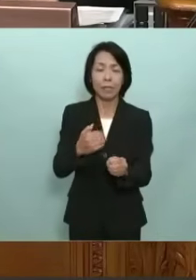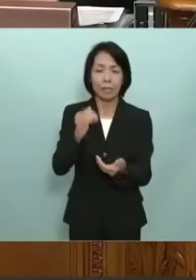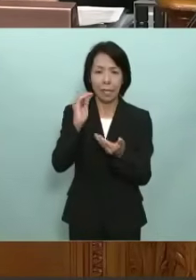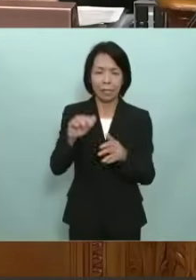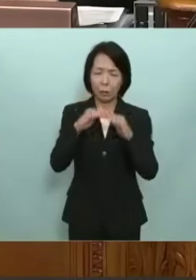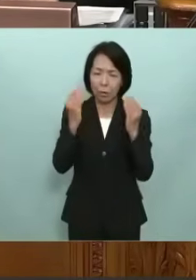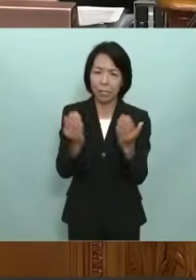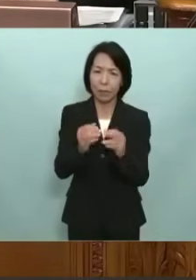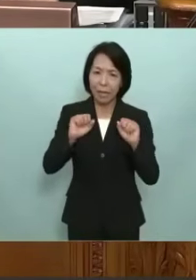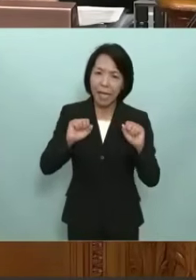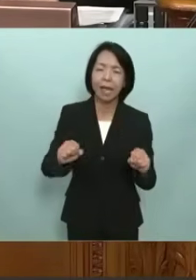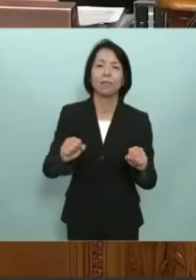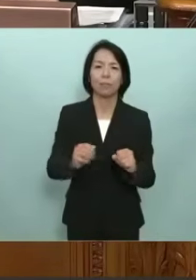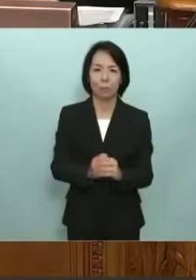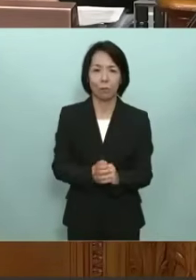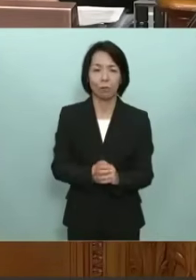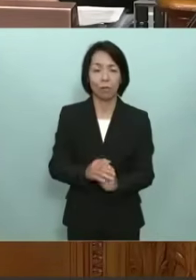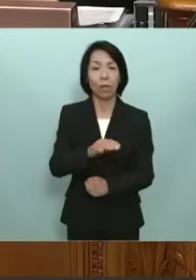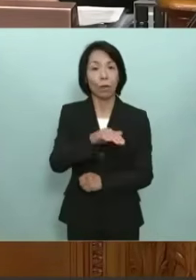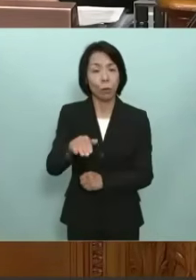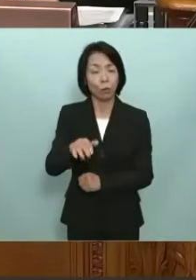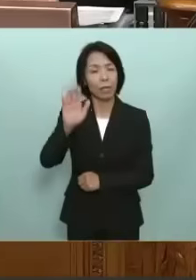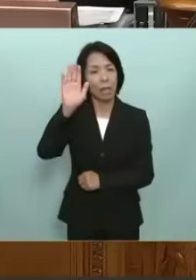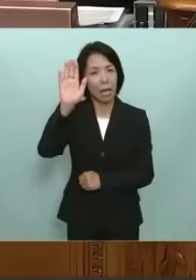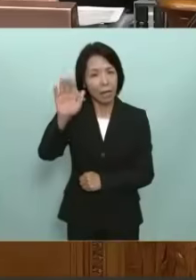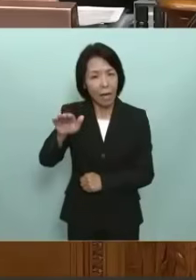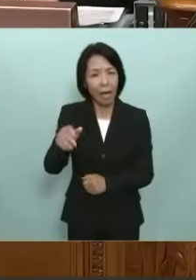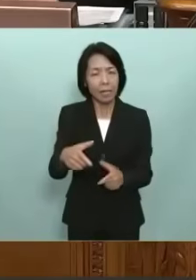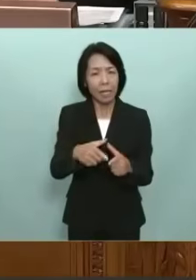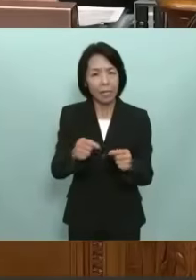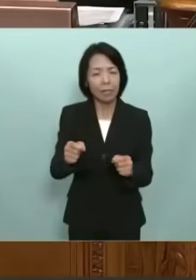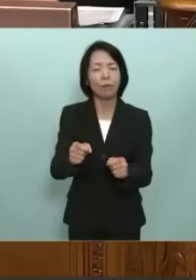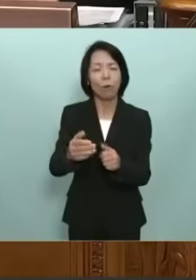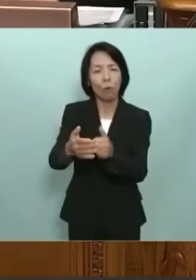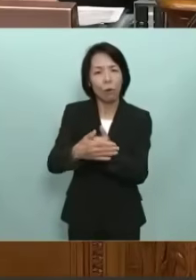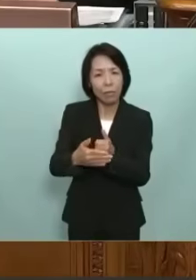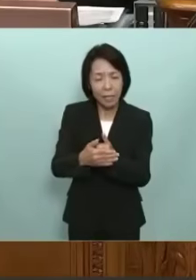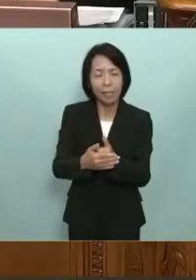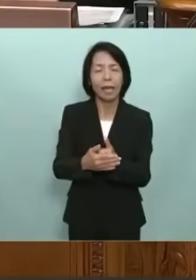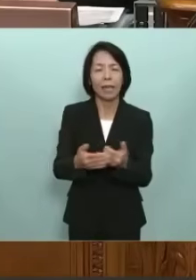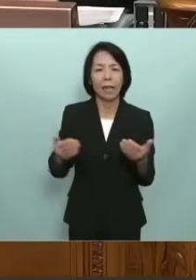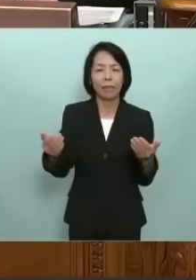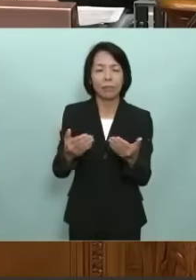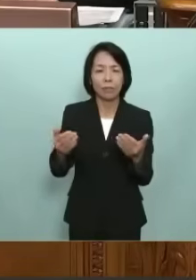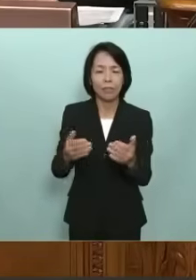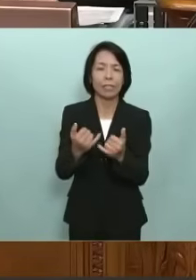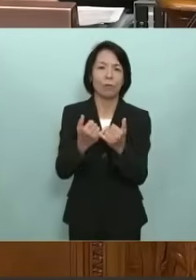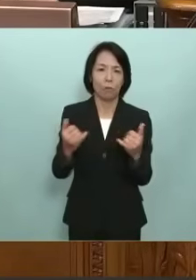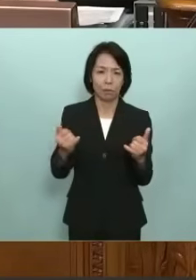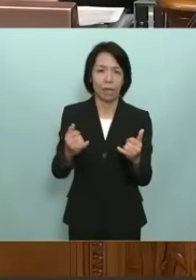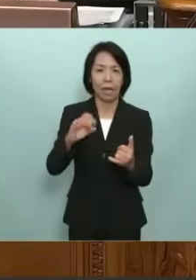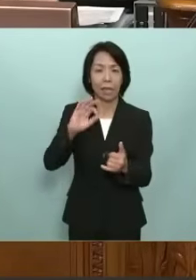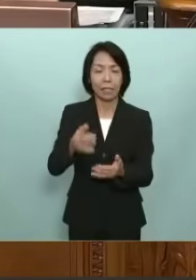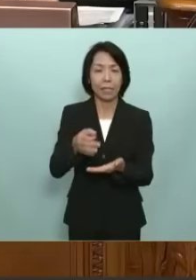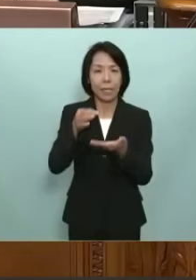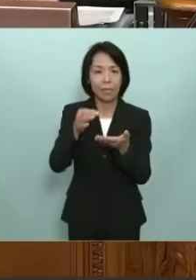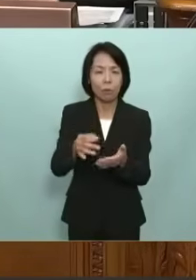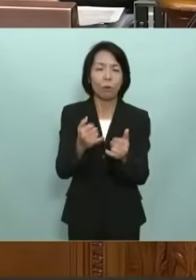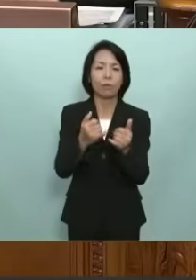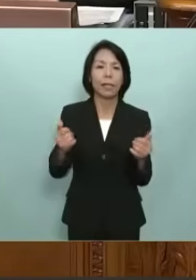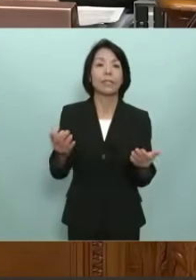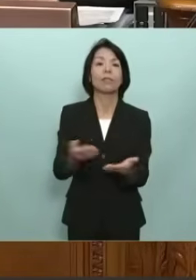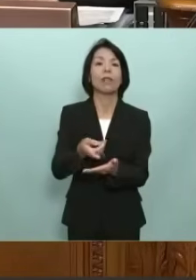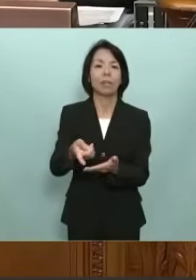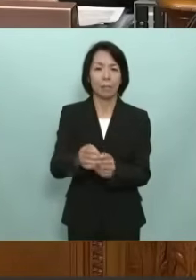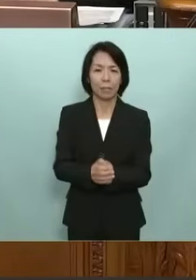ましょう子供たちはやがてこの国を支える勤労者納税者になるのです学びたい